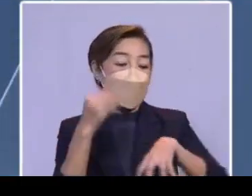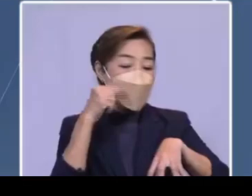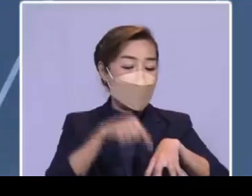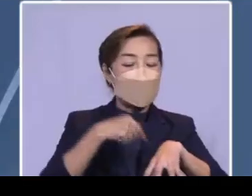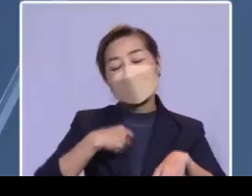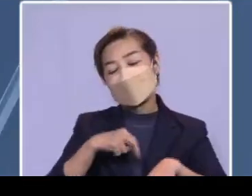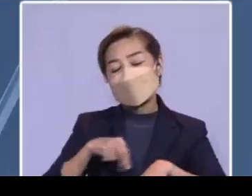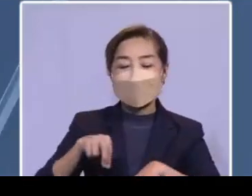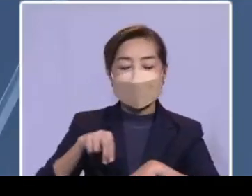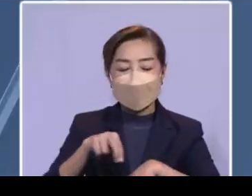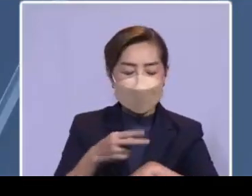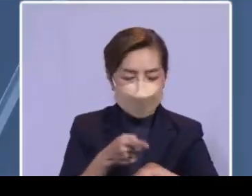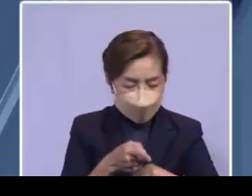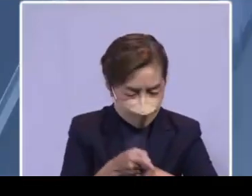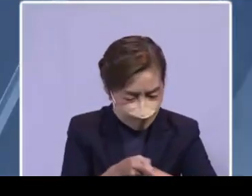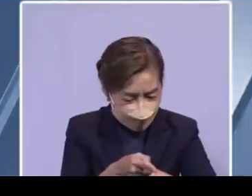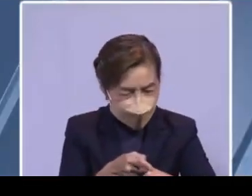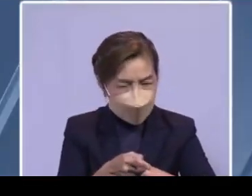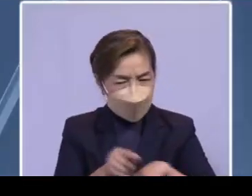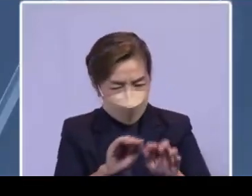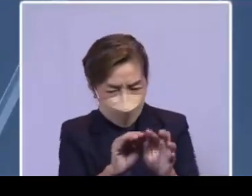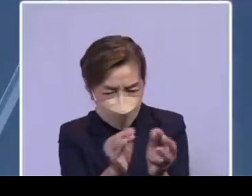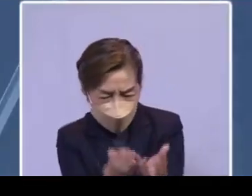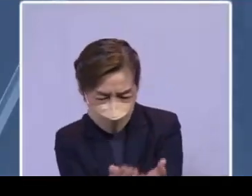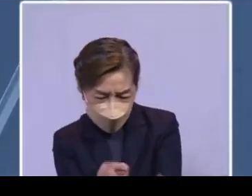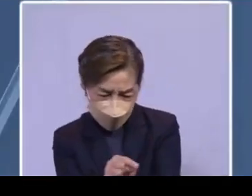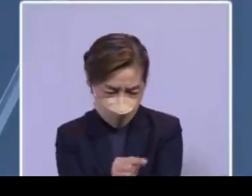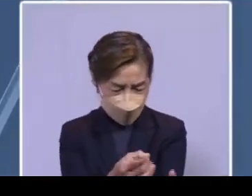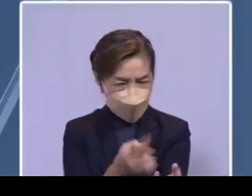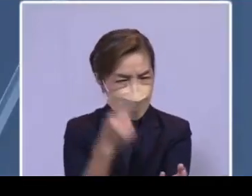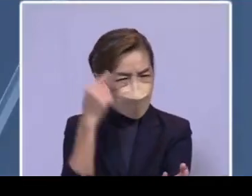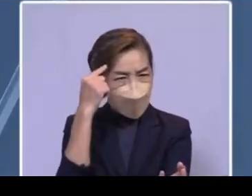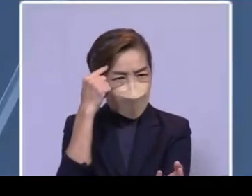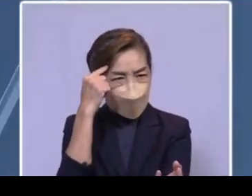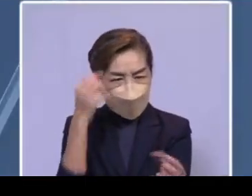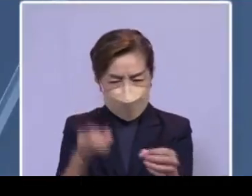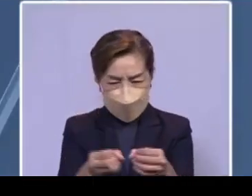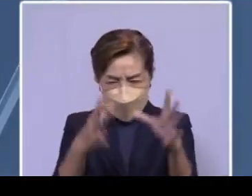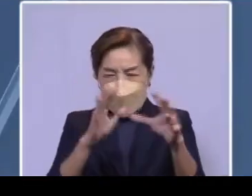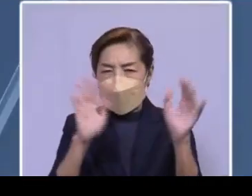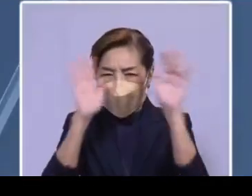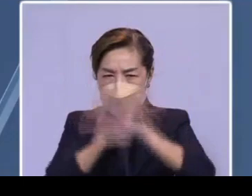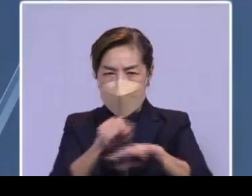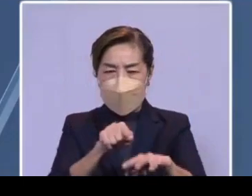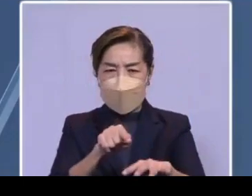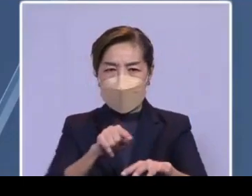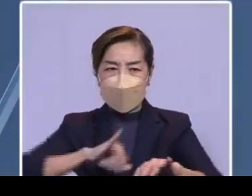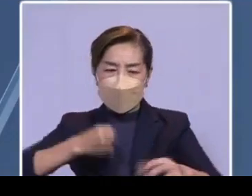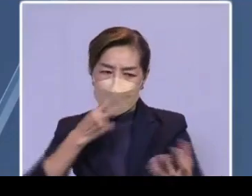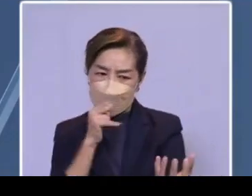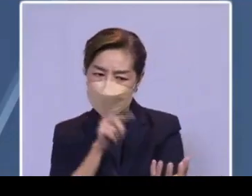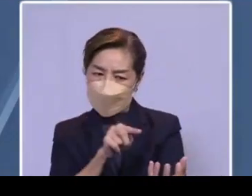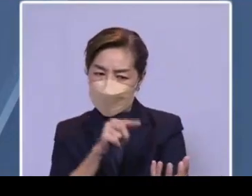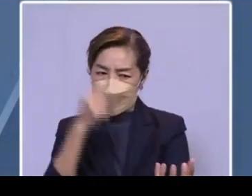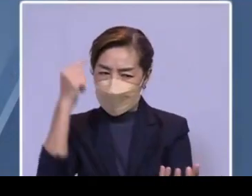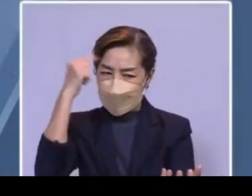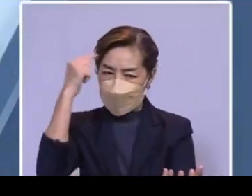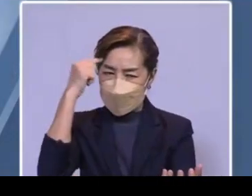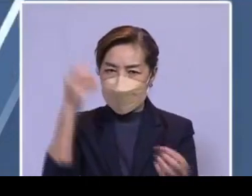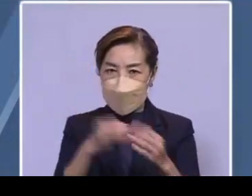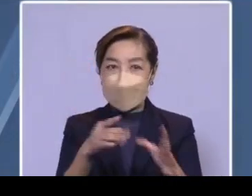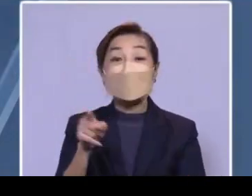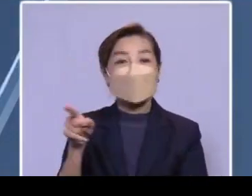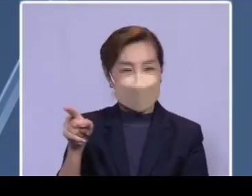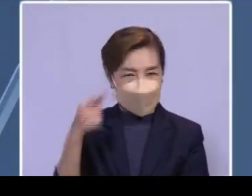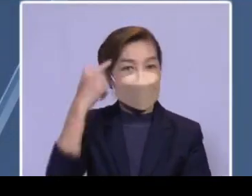วัตถุที่มันคล้ายๆกับวัตถุระเบิดเออมันกลมๆแล้วพี่เขาก็โอ้โหเค้าสันนิษฐานเก่งนะอันนี้ต้อง